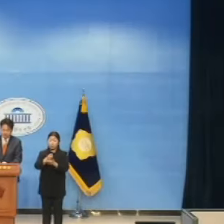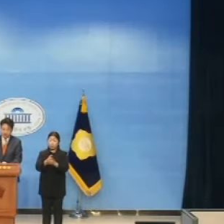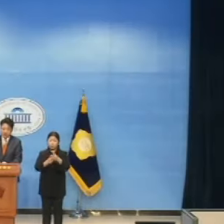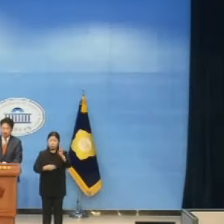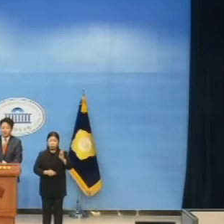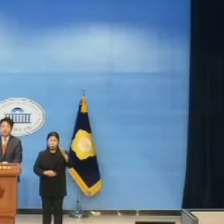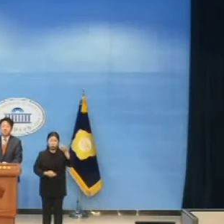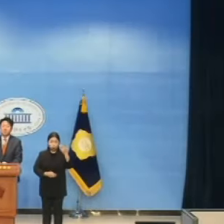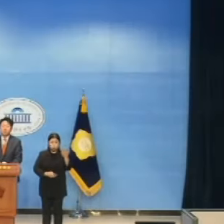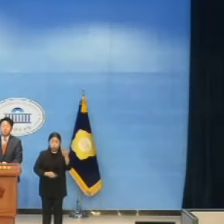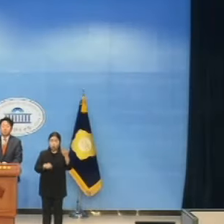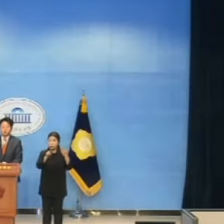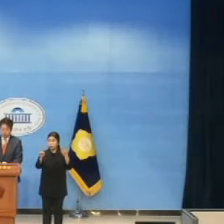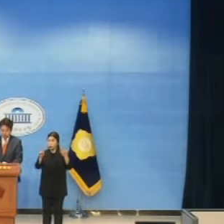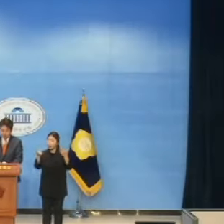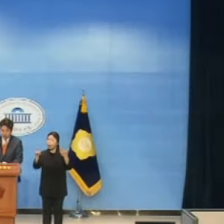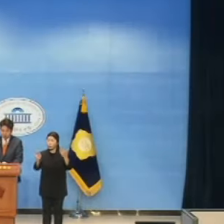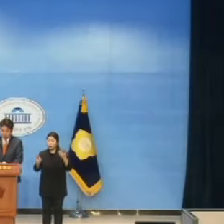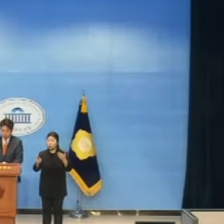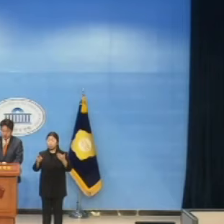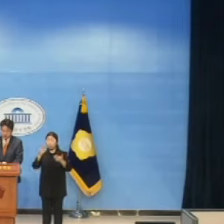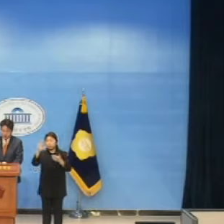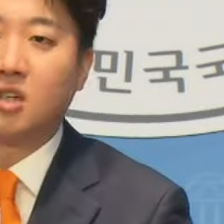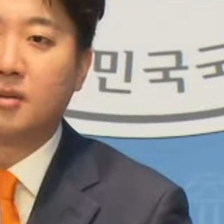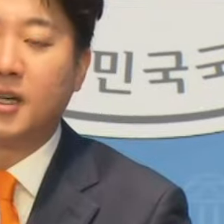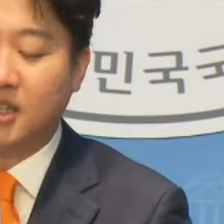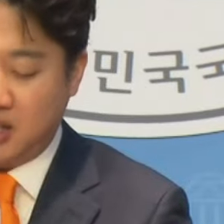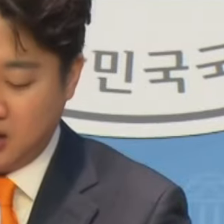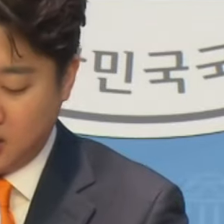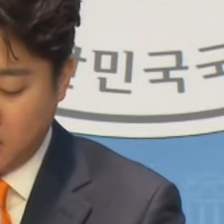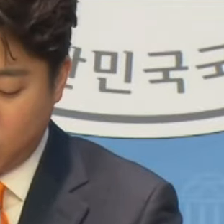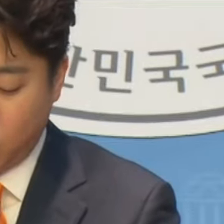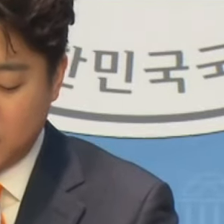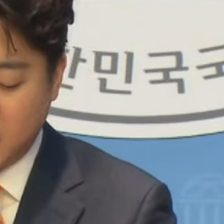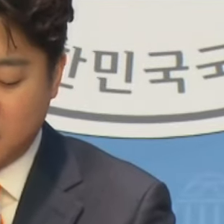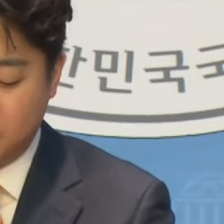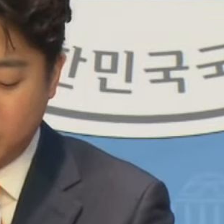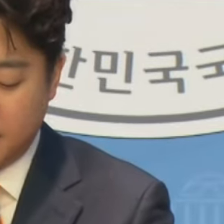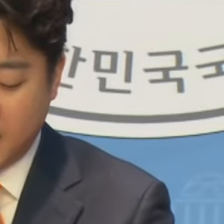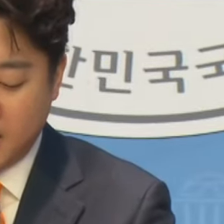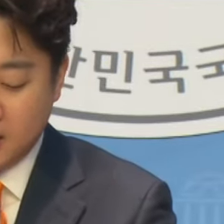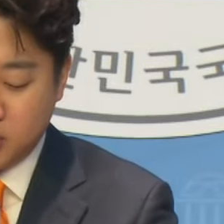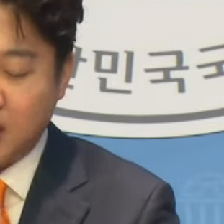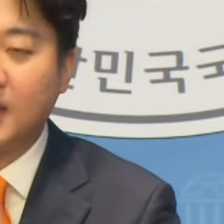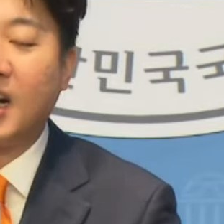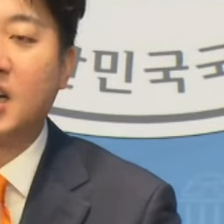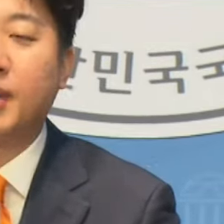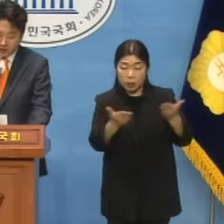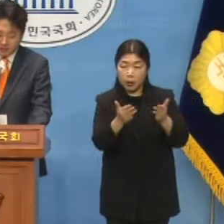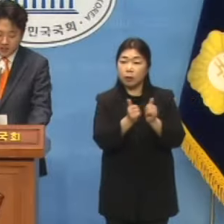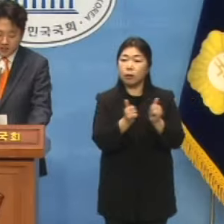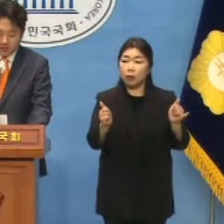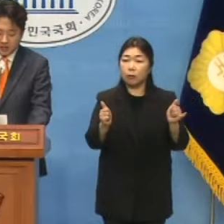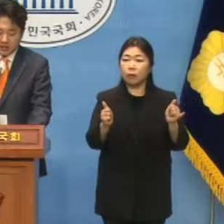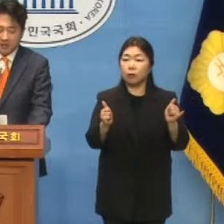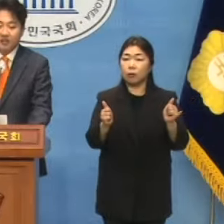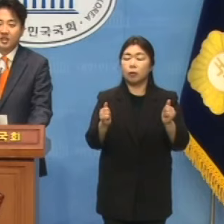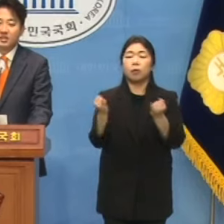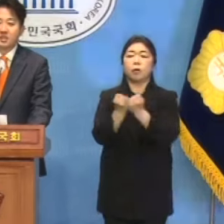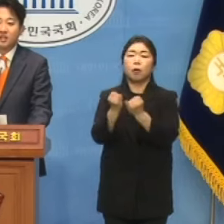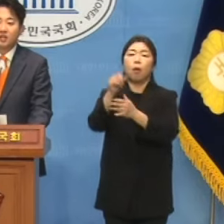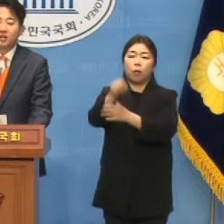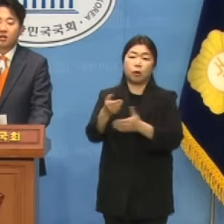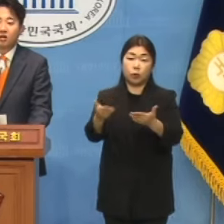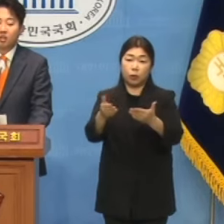못한다면 신당하기가 대단히 어려울 수가 있다. 그러니까 허들이 많이 높아져 버렸다. 그런 좀 생각이 들고,